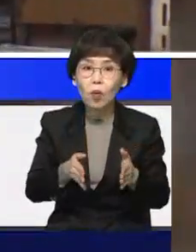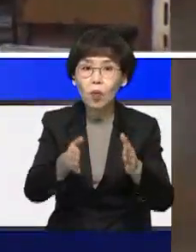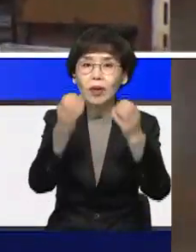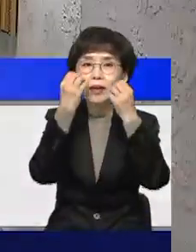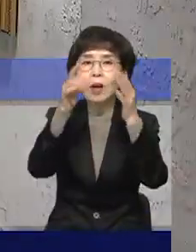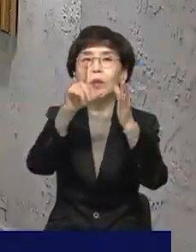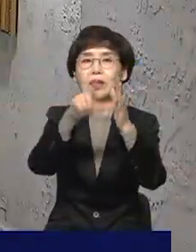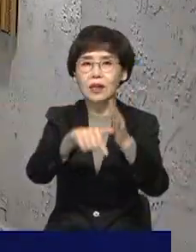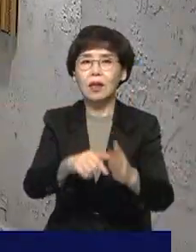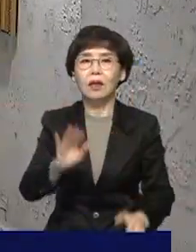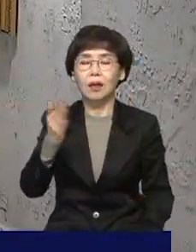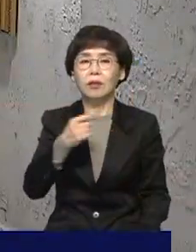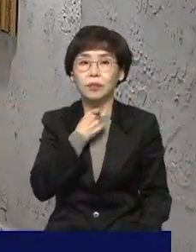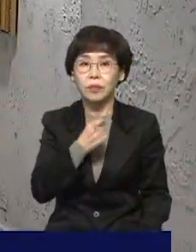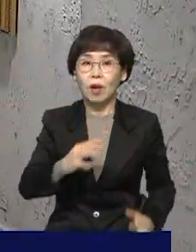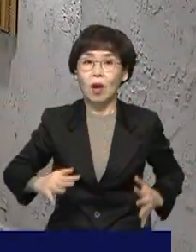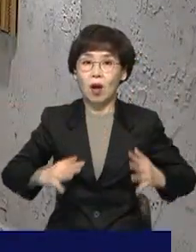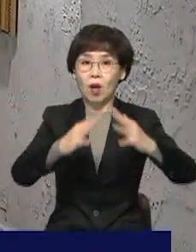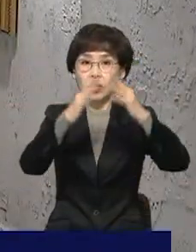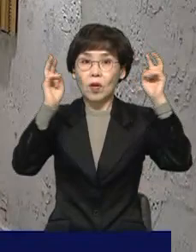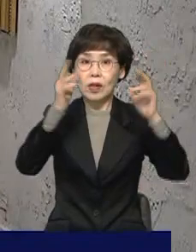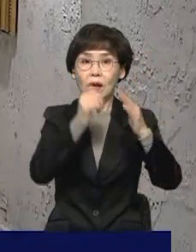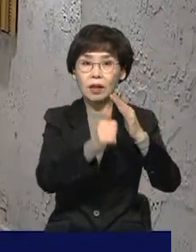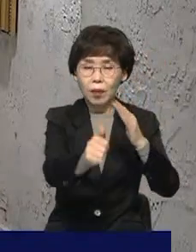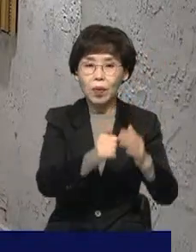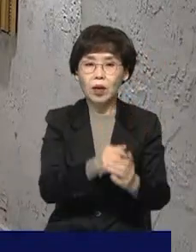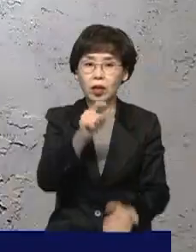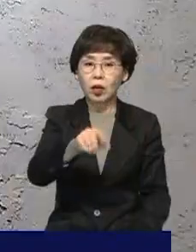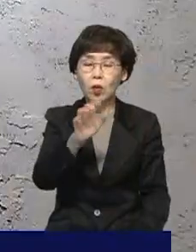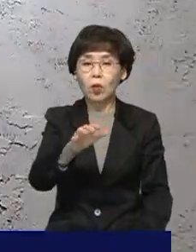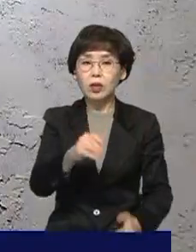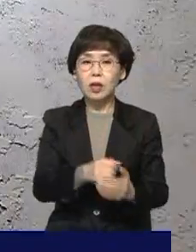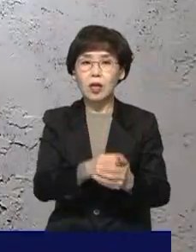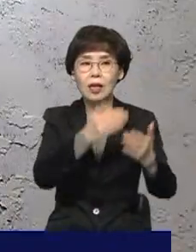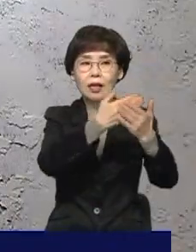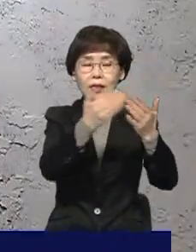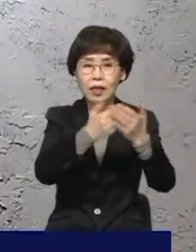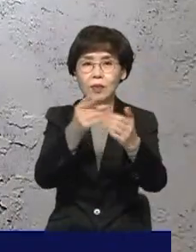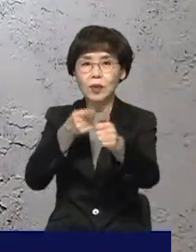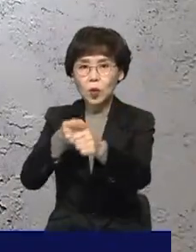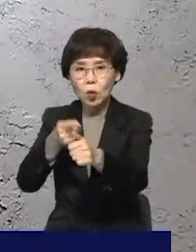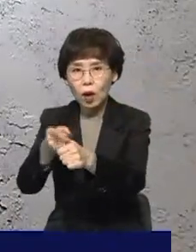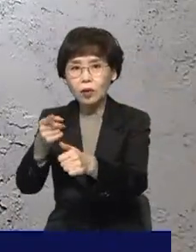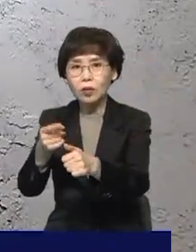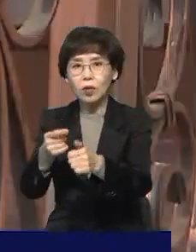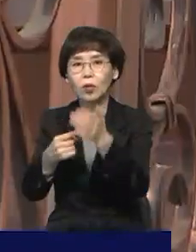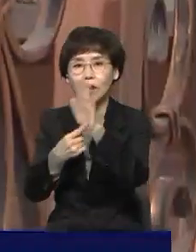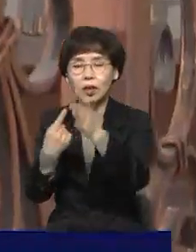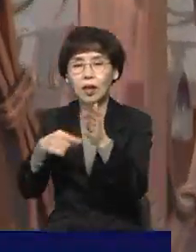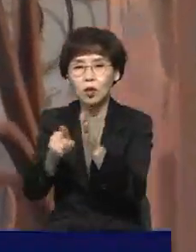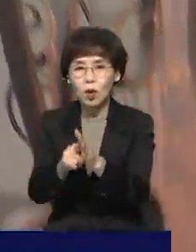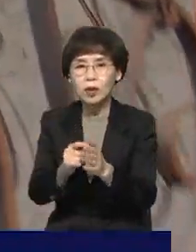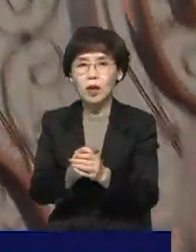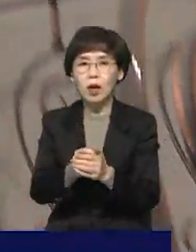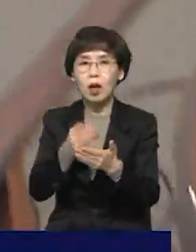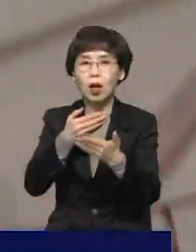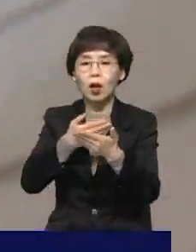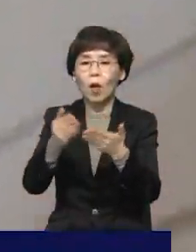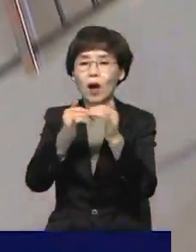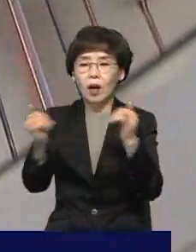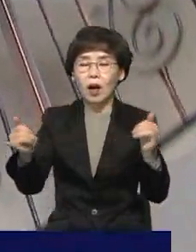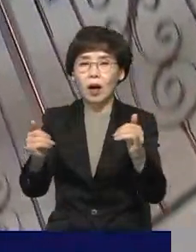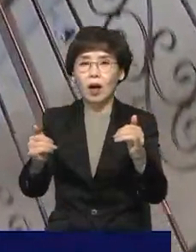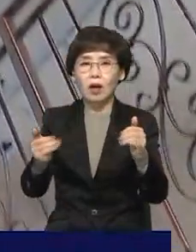시대로. 건설사 대표는 아테네 학당을 천장 벽화와 조각 등으로 재현하기 위해 직접 화가를 섭외하는